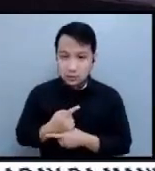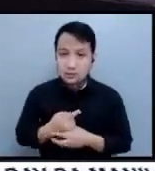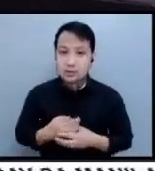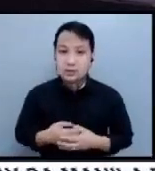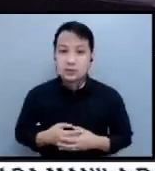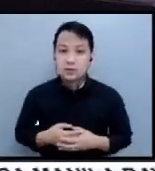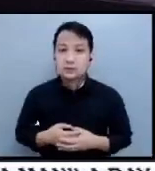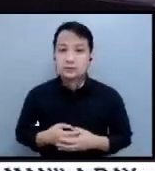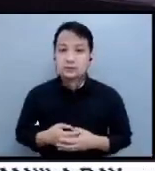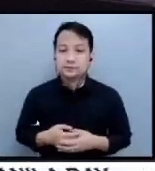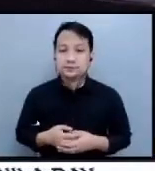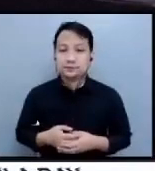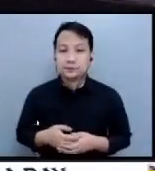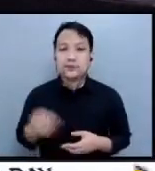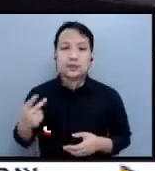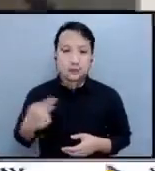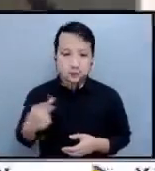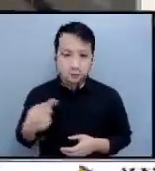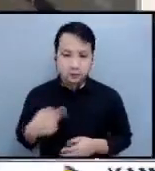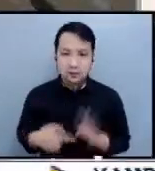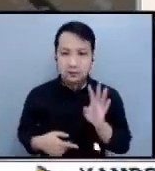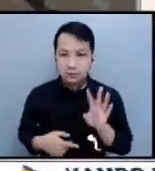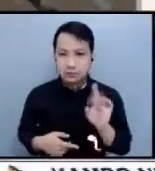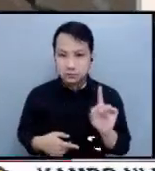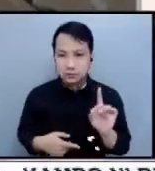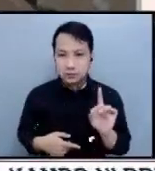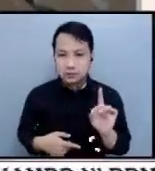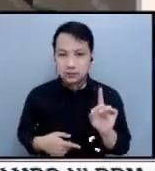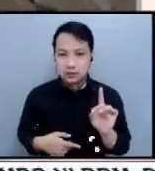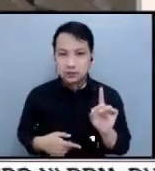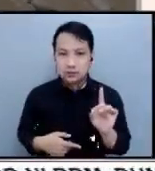Okay. Meron tayong 41 cases ngayon na